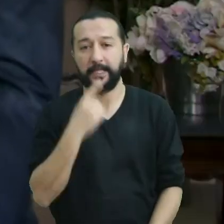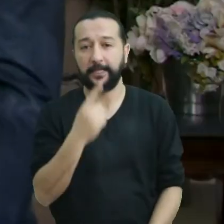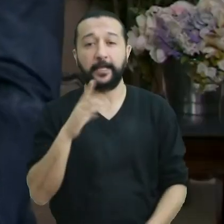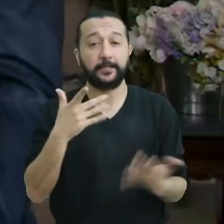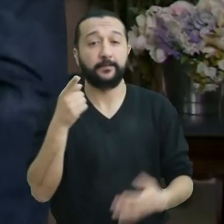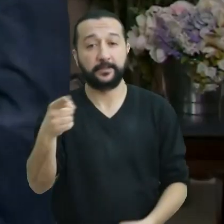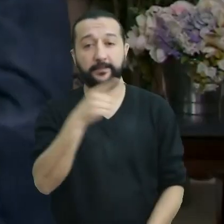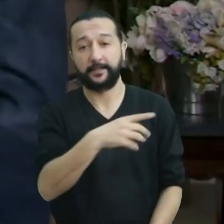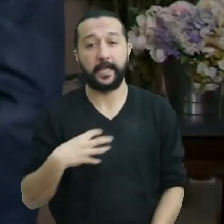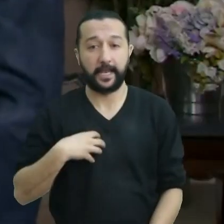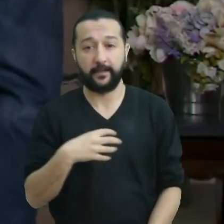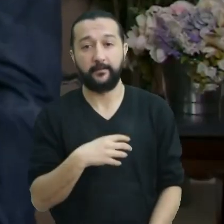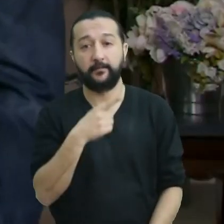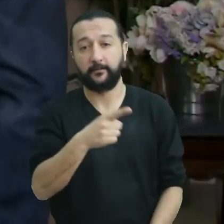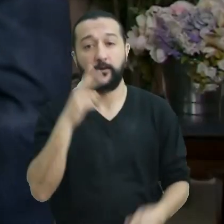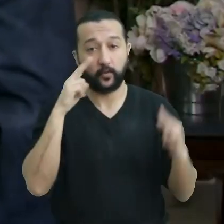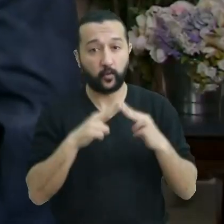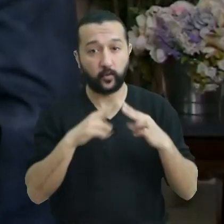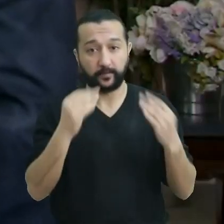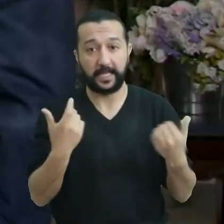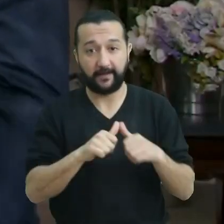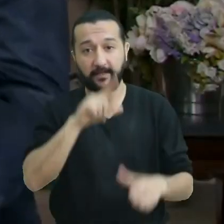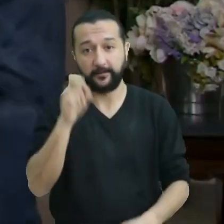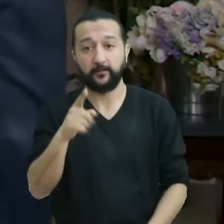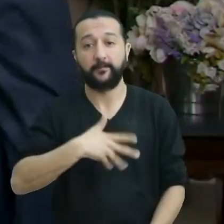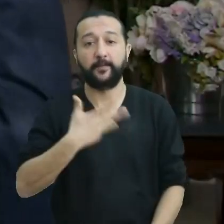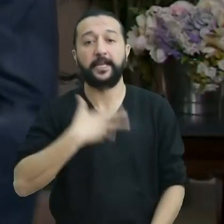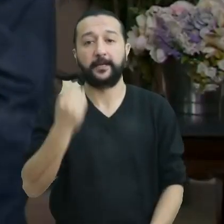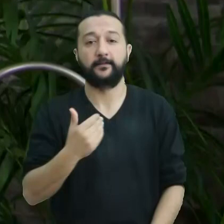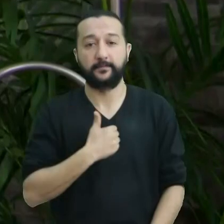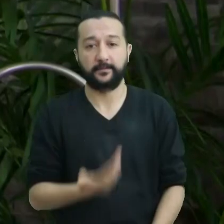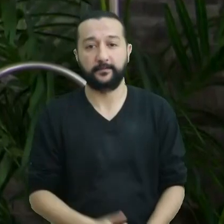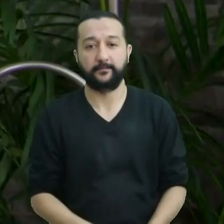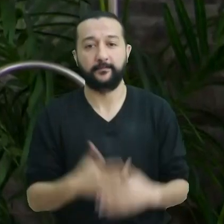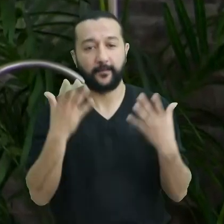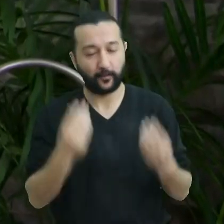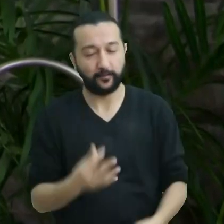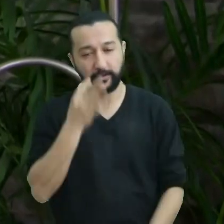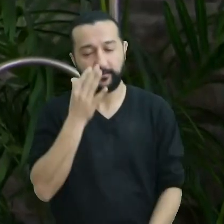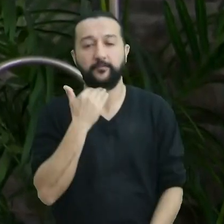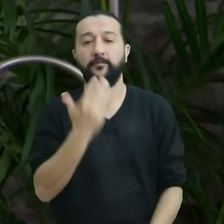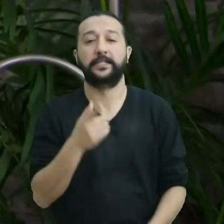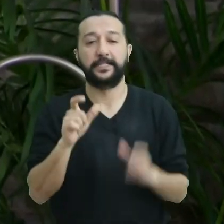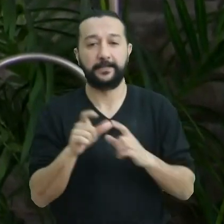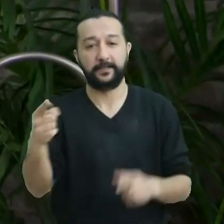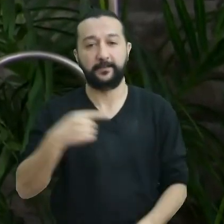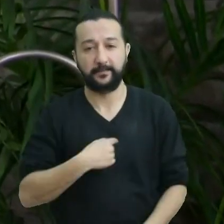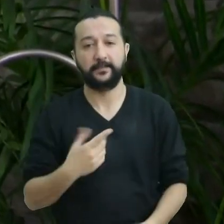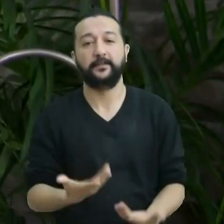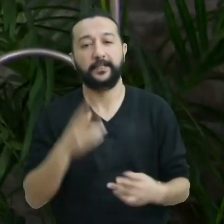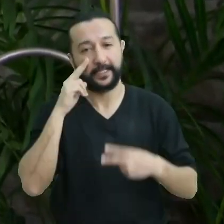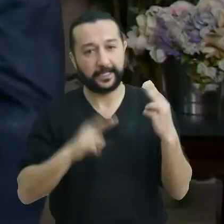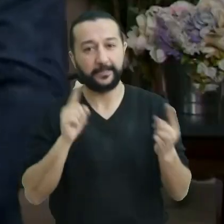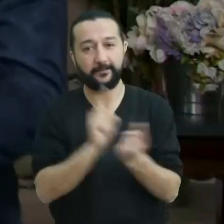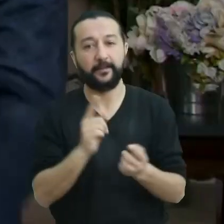Dedik ki acaba siz görücü usulü mü evlendiniz onu merak ettik de. Olur mu canım? Serpil'le biz...